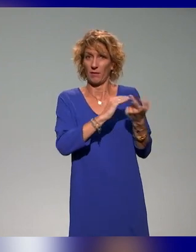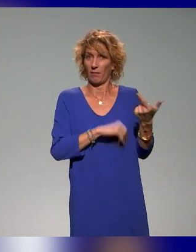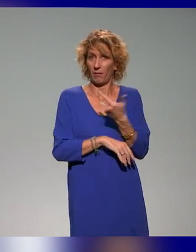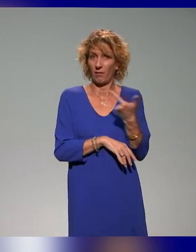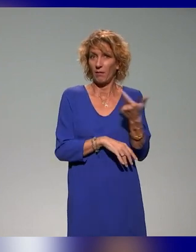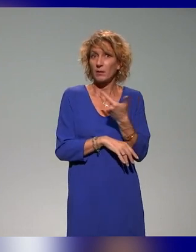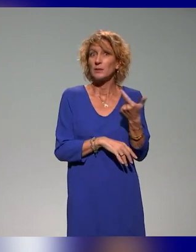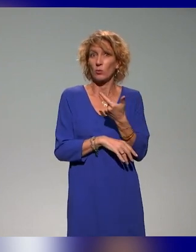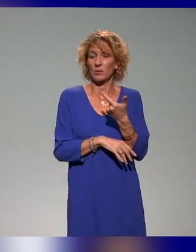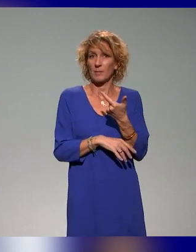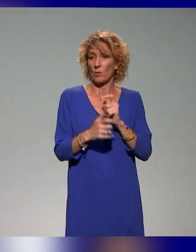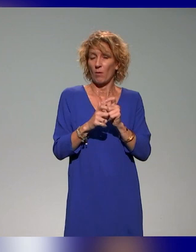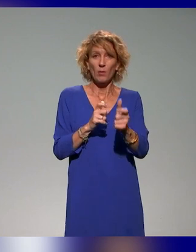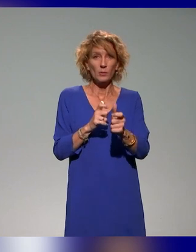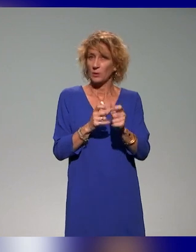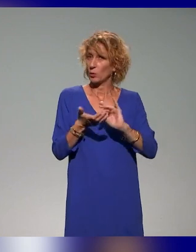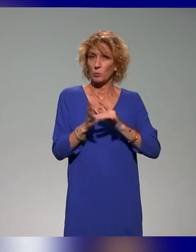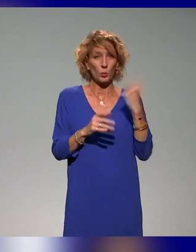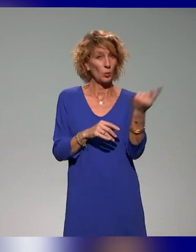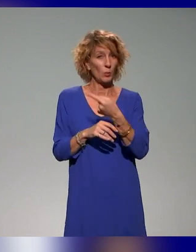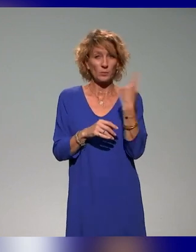toutes et tous. Ça nécessite ensuite